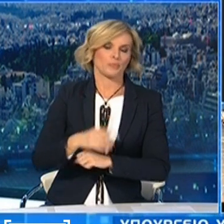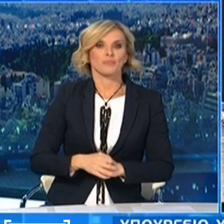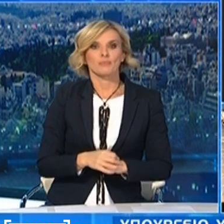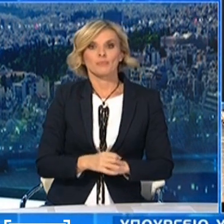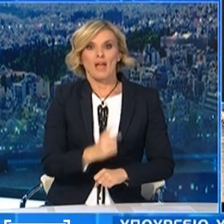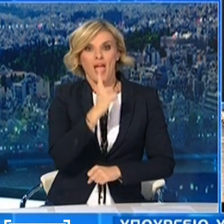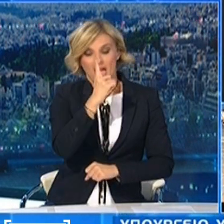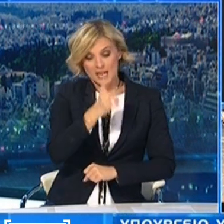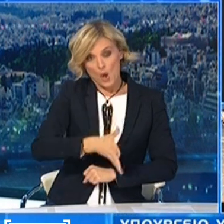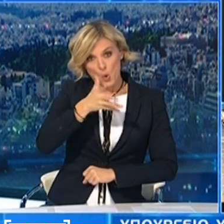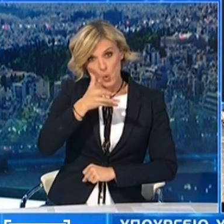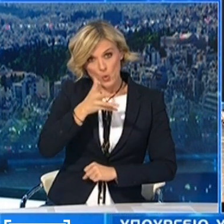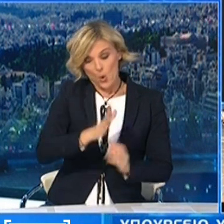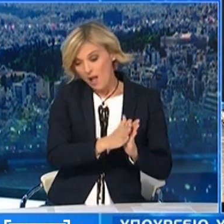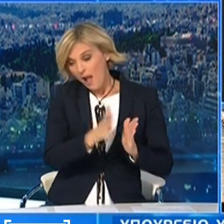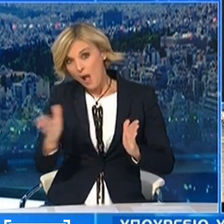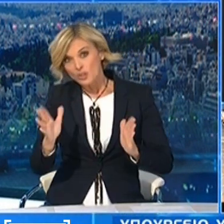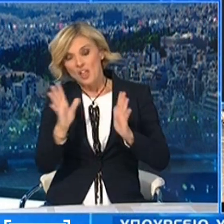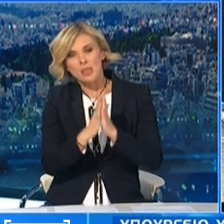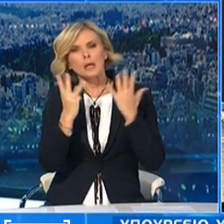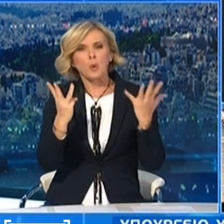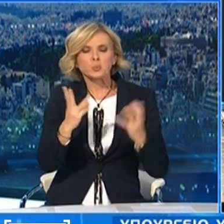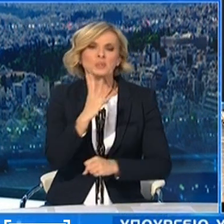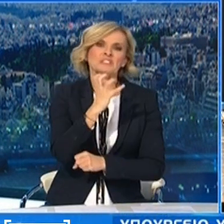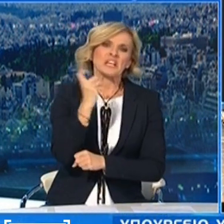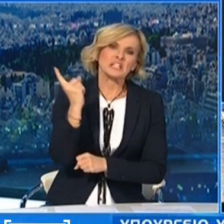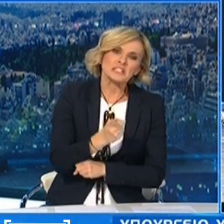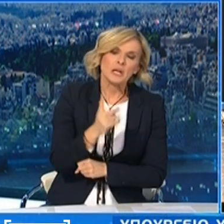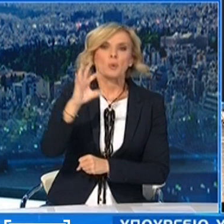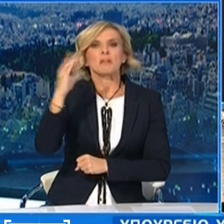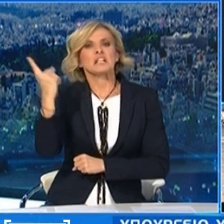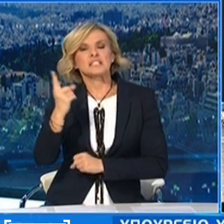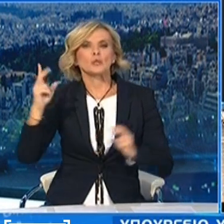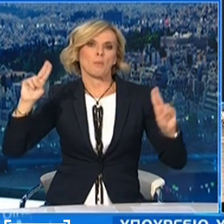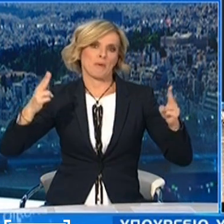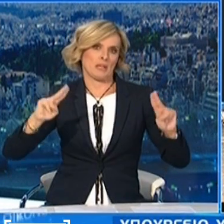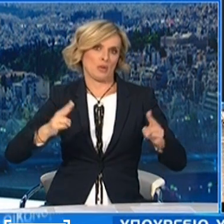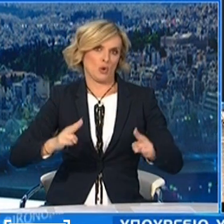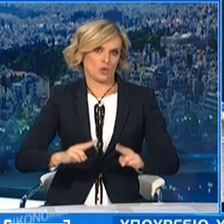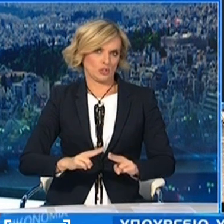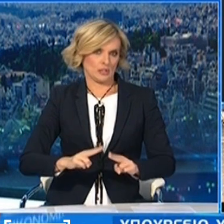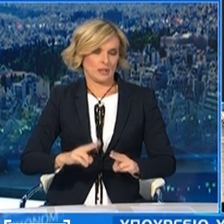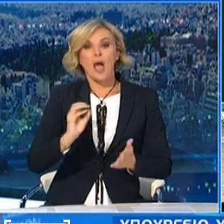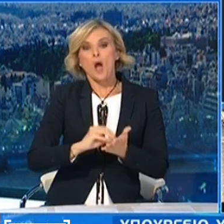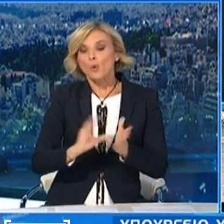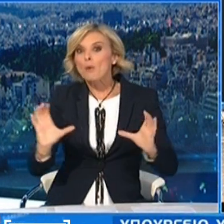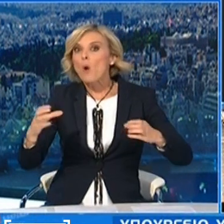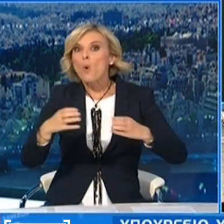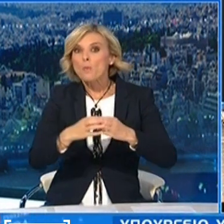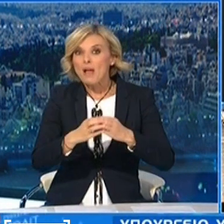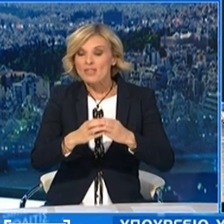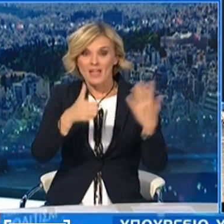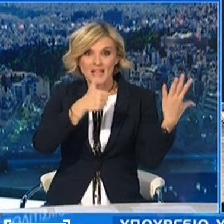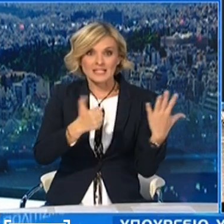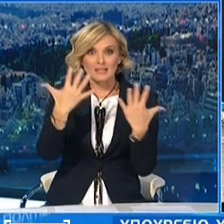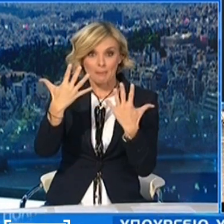έως 18 να παραμένει σε ποσοστό 40 με 50% χαμηλότερο από το αναμενόμενο και την ηλικιακή ομάδα των 65+